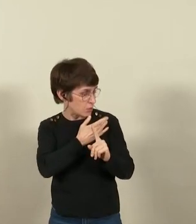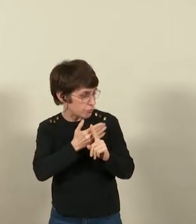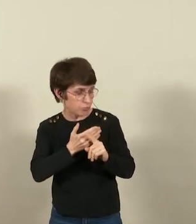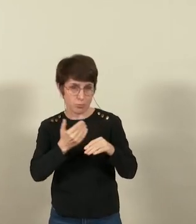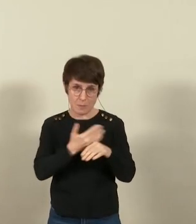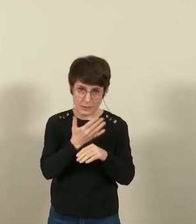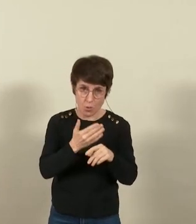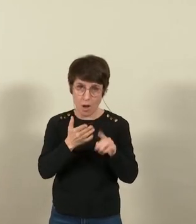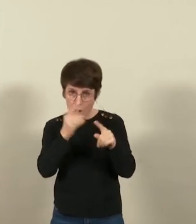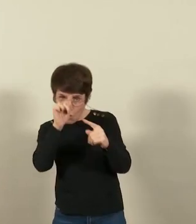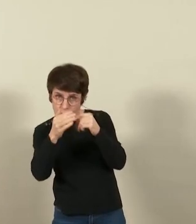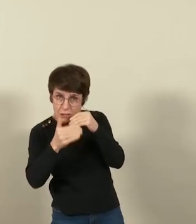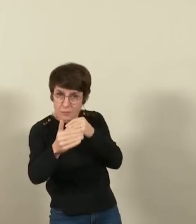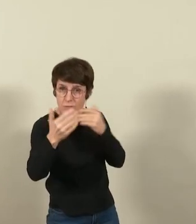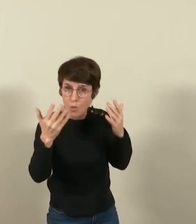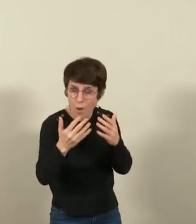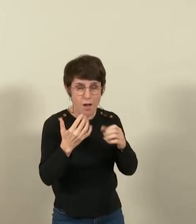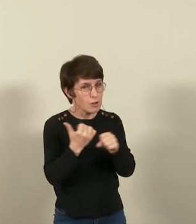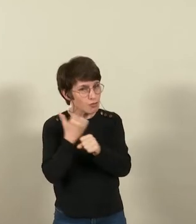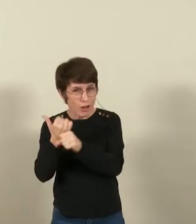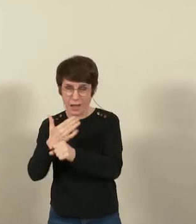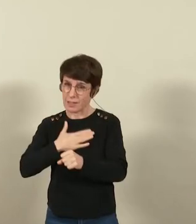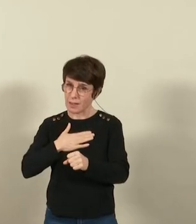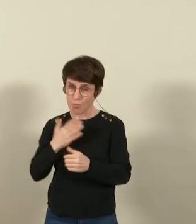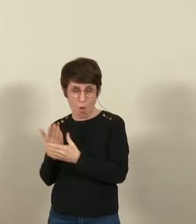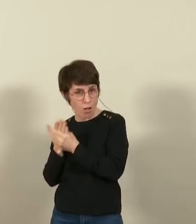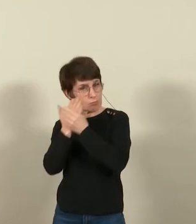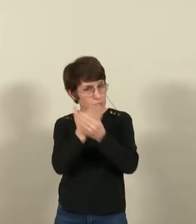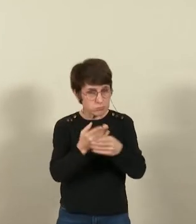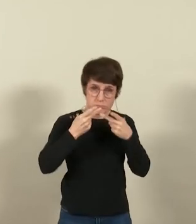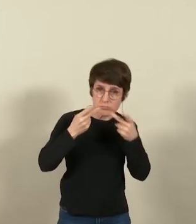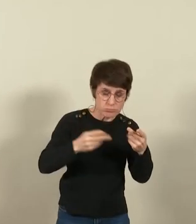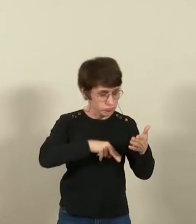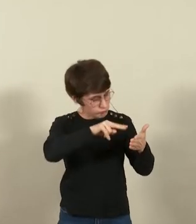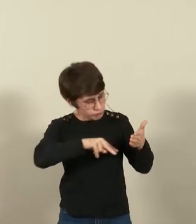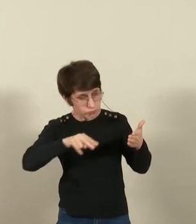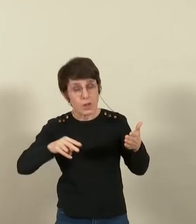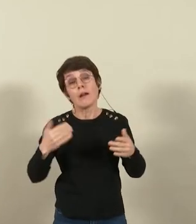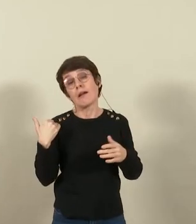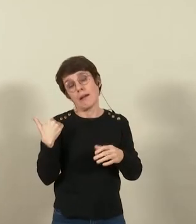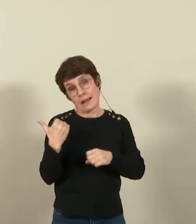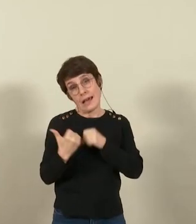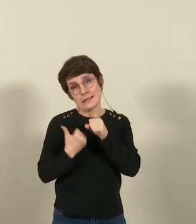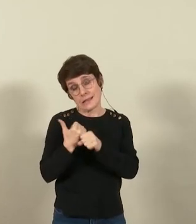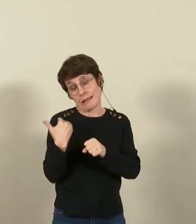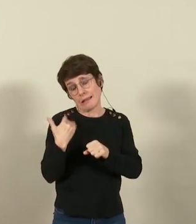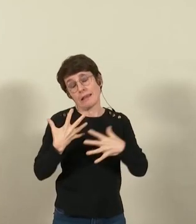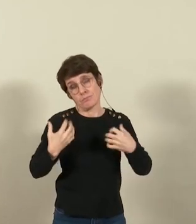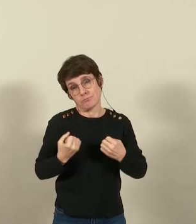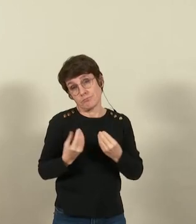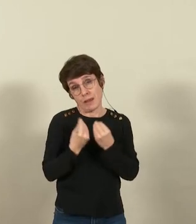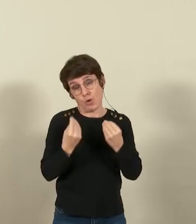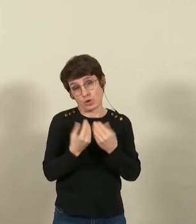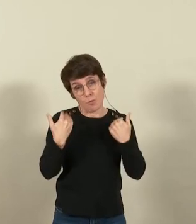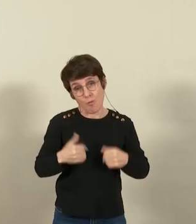qu'on va et tous les ans je viens ici pour vous le rappeler en l'occurrence cette année malheureusement j'étais en convalescence donc c'était